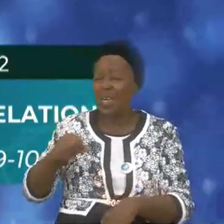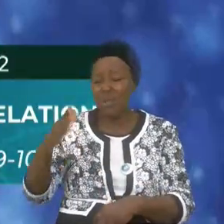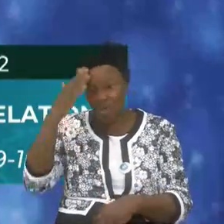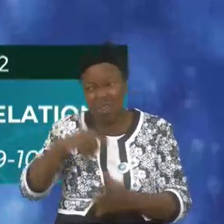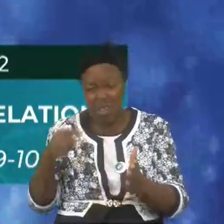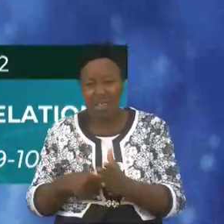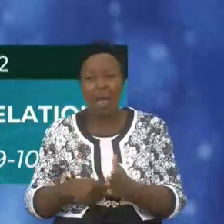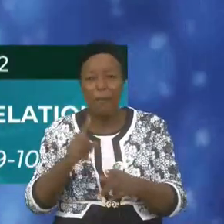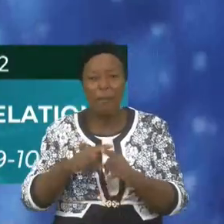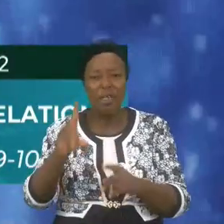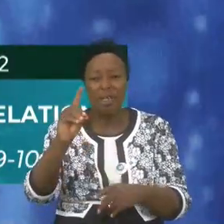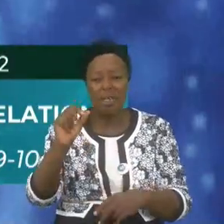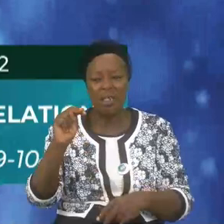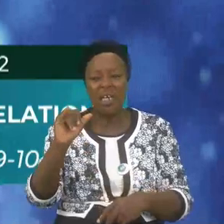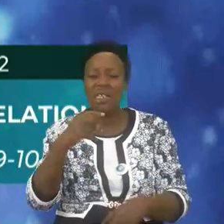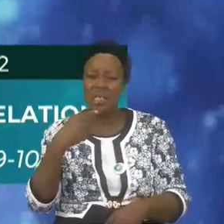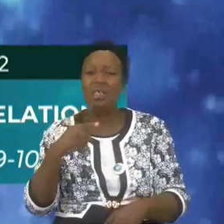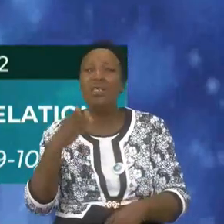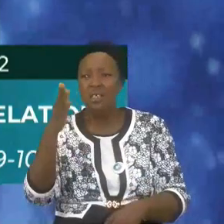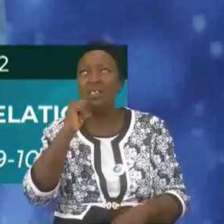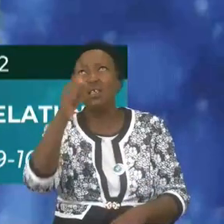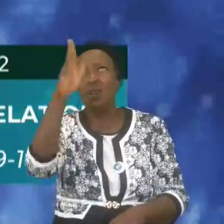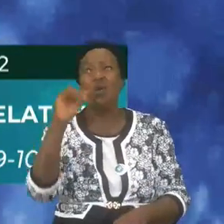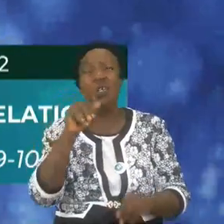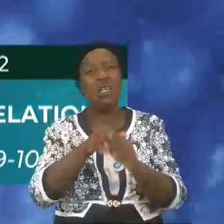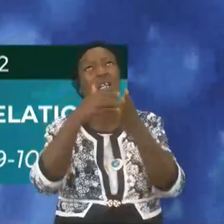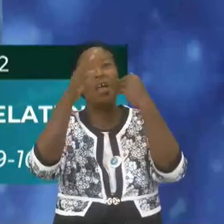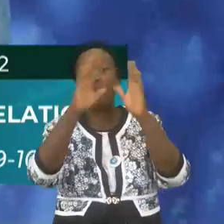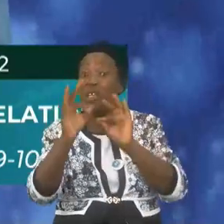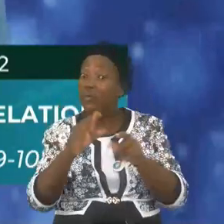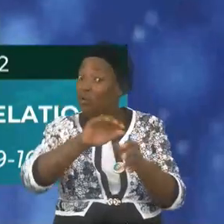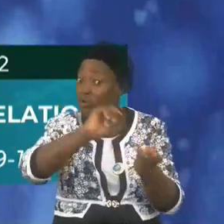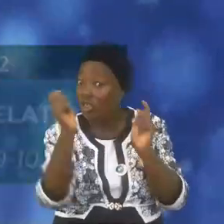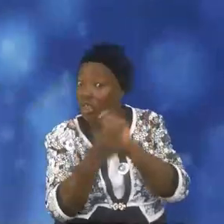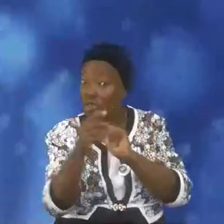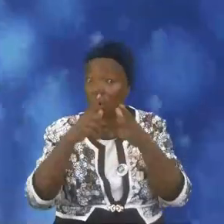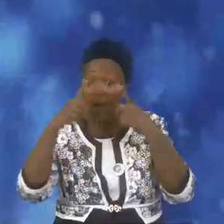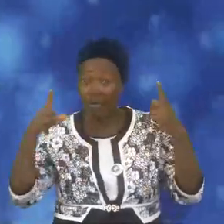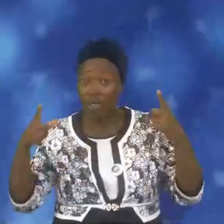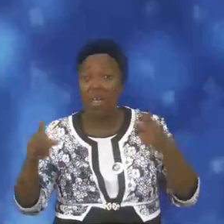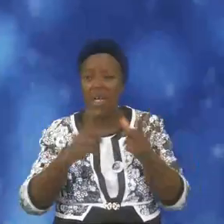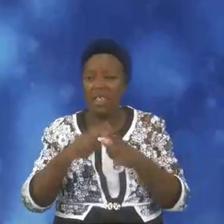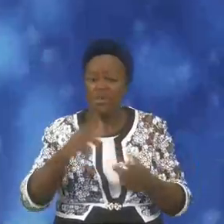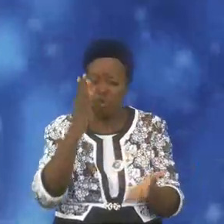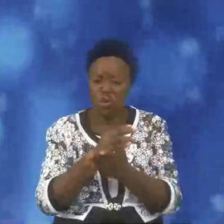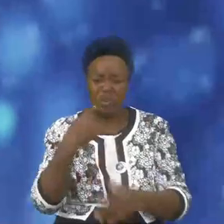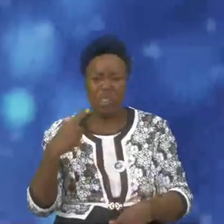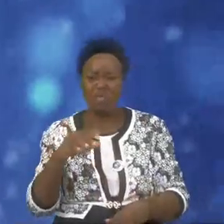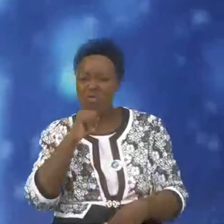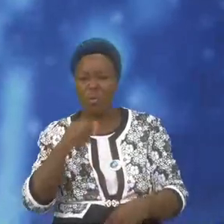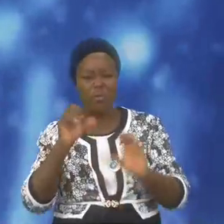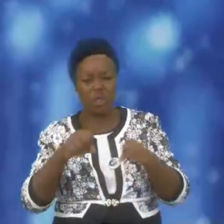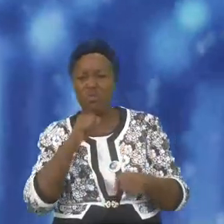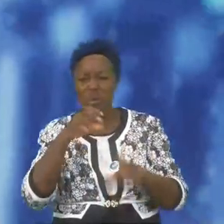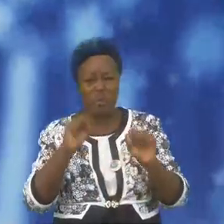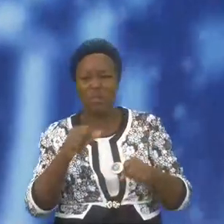ça. Daniel a dit, il y a un Dieu au ciel. Si tu peux changer ton langage, si tu peux cesser de dire